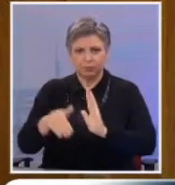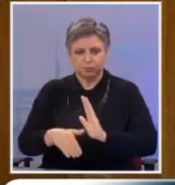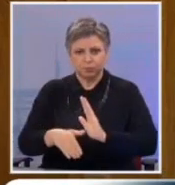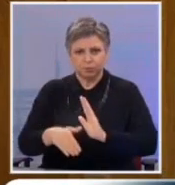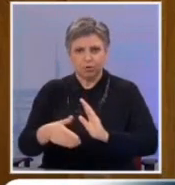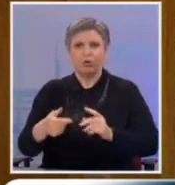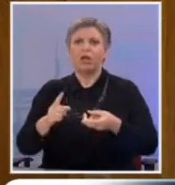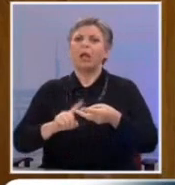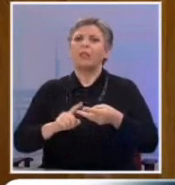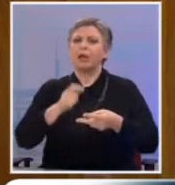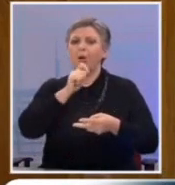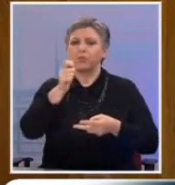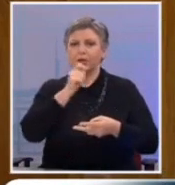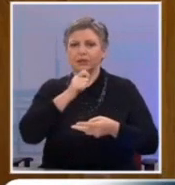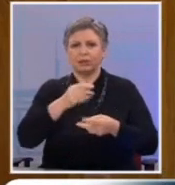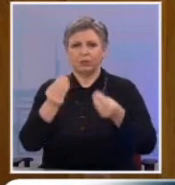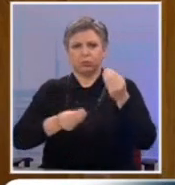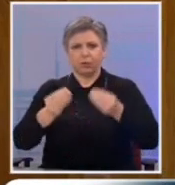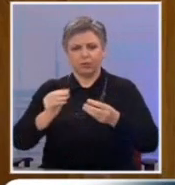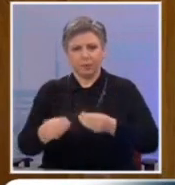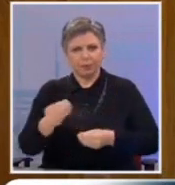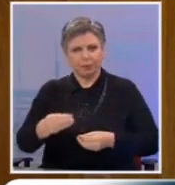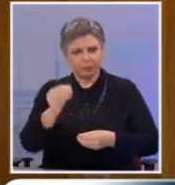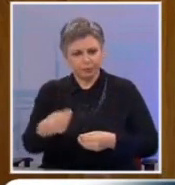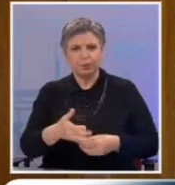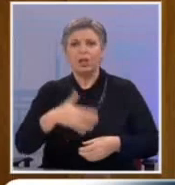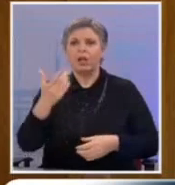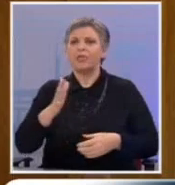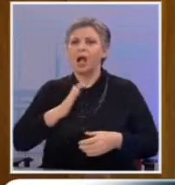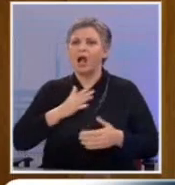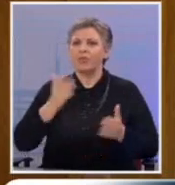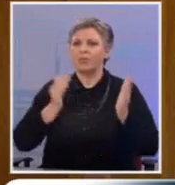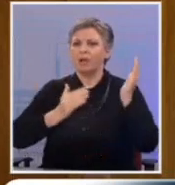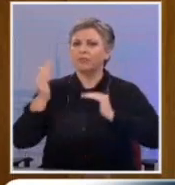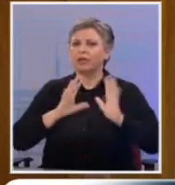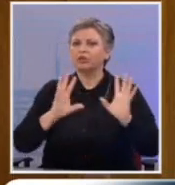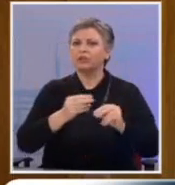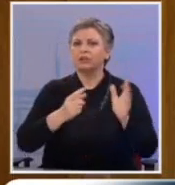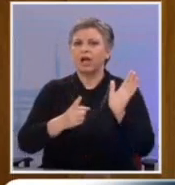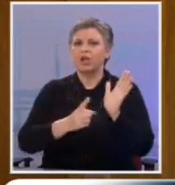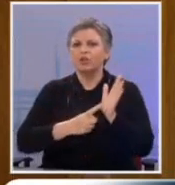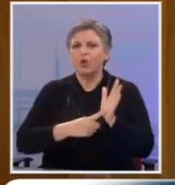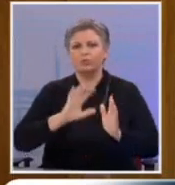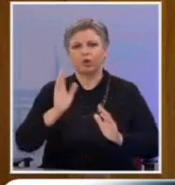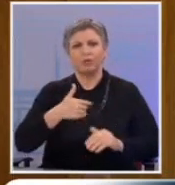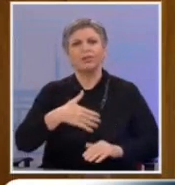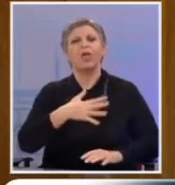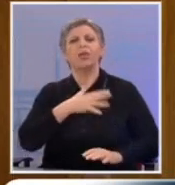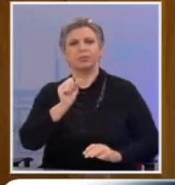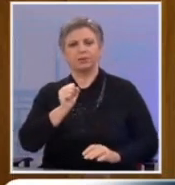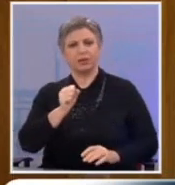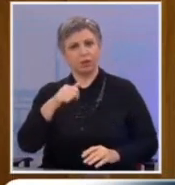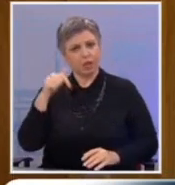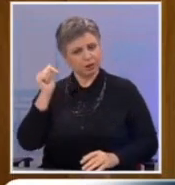πολιτικής, βαθαίνουν την κρίση εμπιστοσύνης του λαού προς τους θεσμούς και τη δημοκρατία. Ο ΣΥΡΙΖΑ αντίθετα είναι ανεξάρτητα,